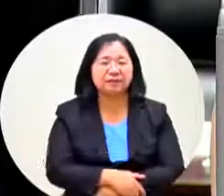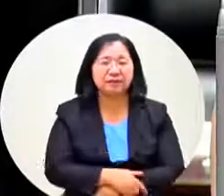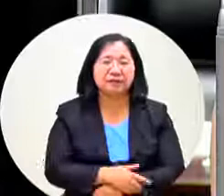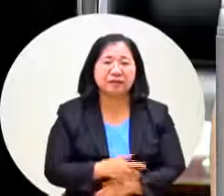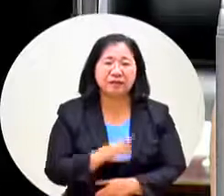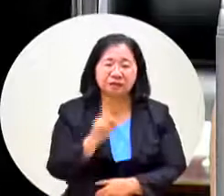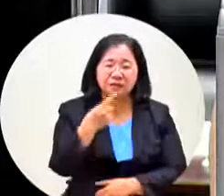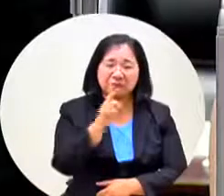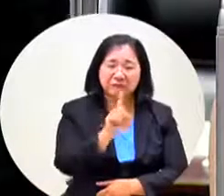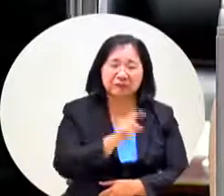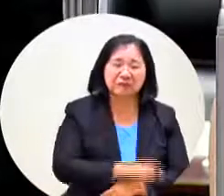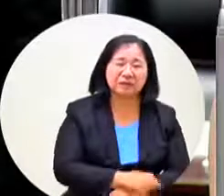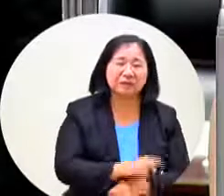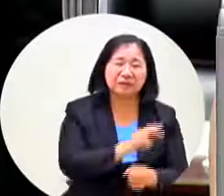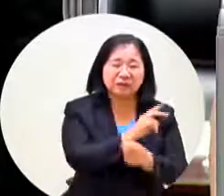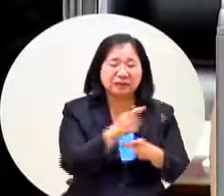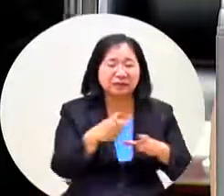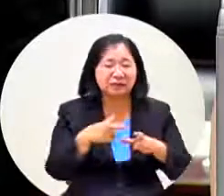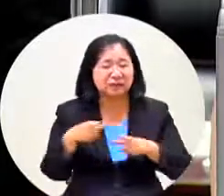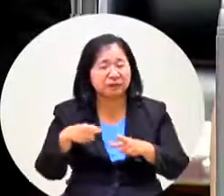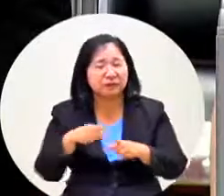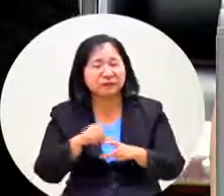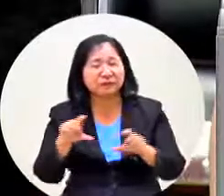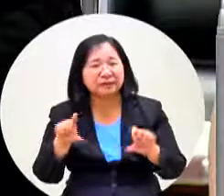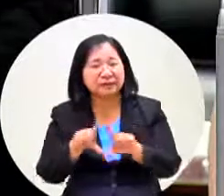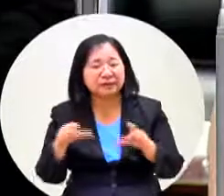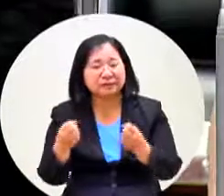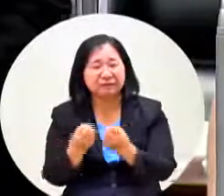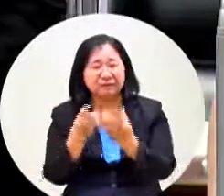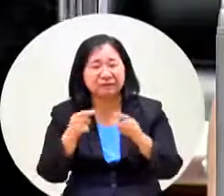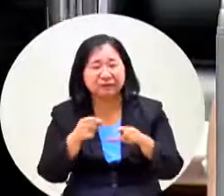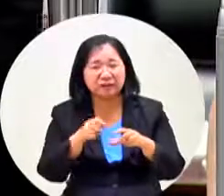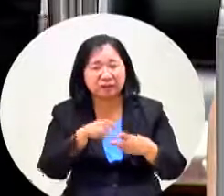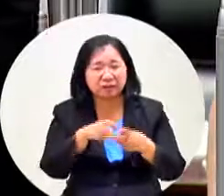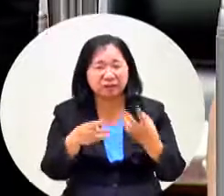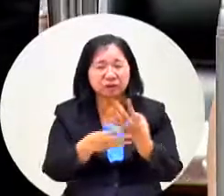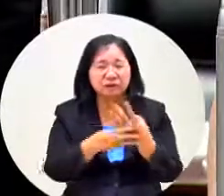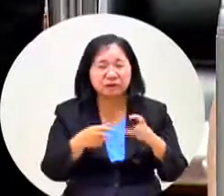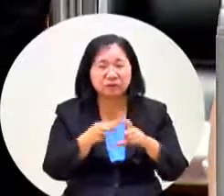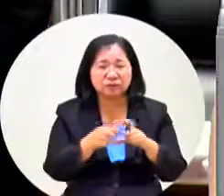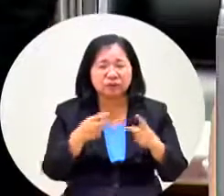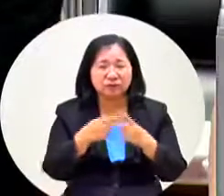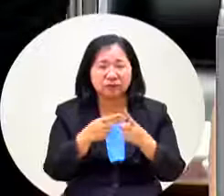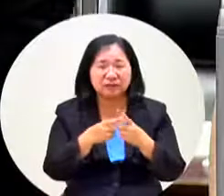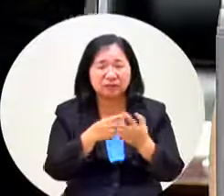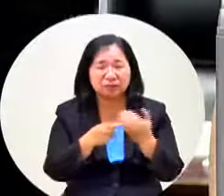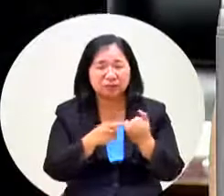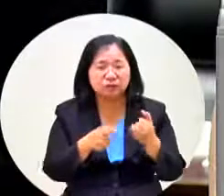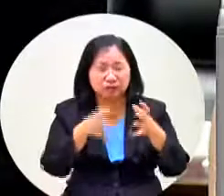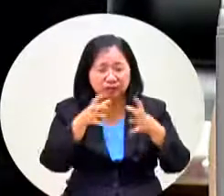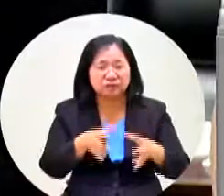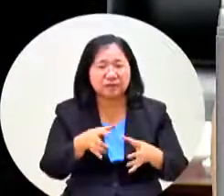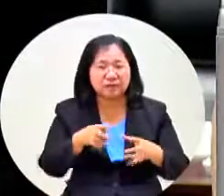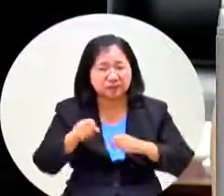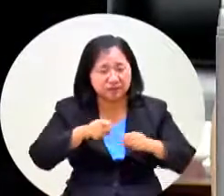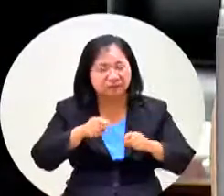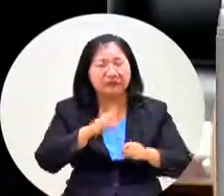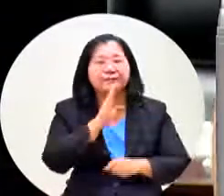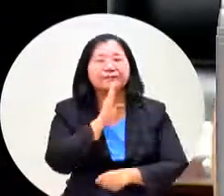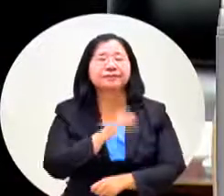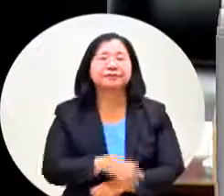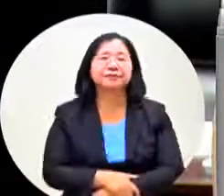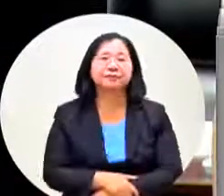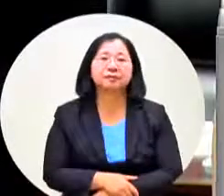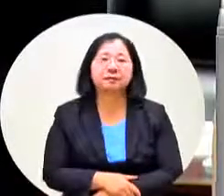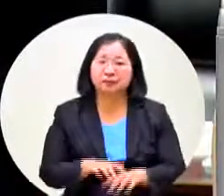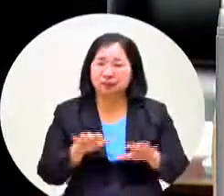前这个大坪顶这个开发，咱所知了解的过去这2000几公顷是为着咱的迄个高雄临海，还有林园，还有大